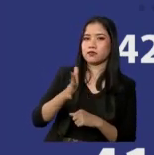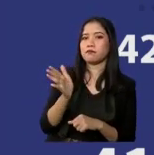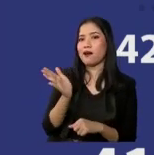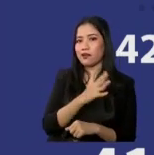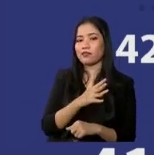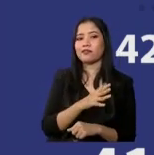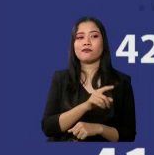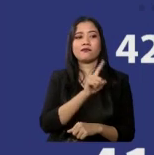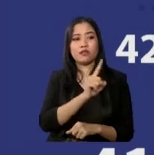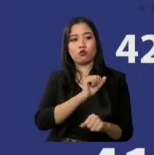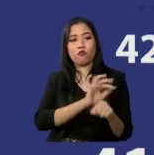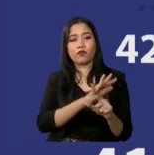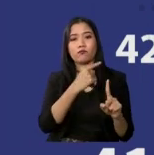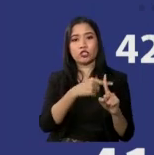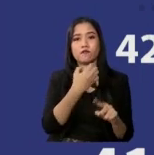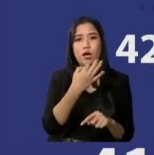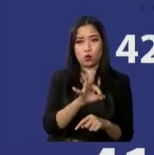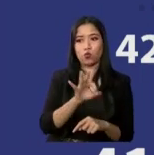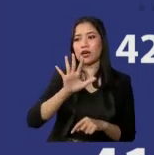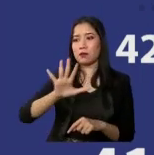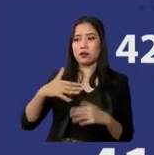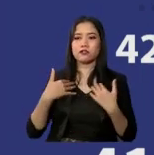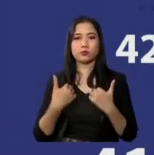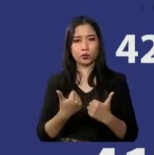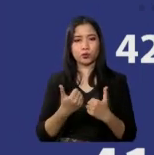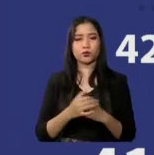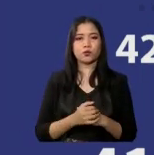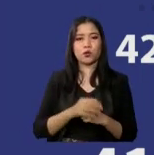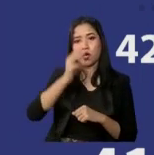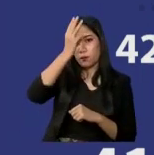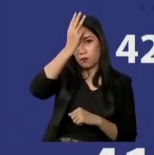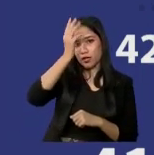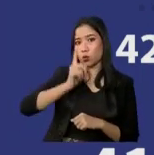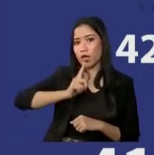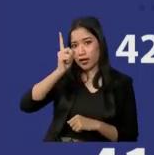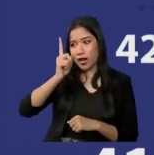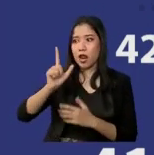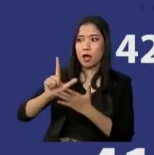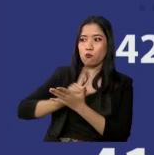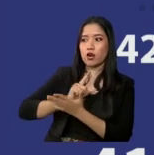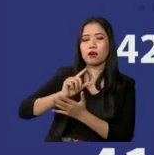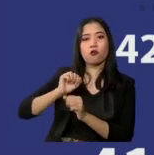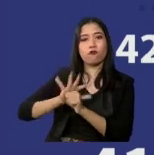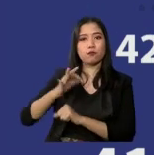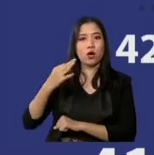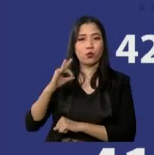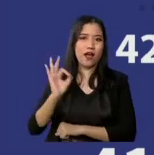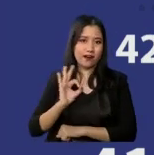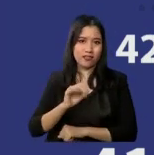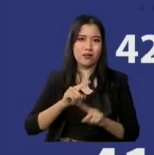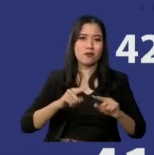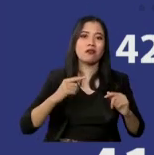kasus baru lima sembuh di Kalimantan Utara tidak ada laporan kasus baru tapi 8 sembuh